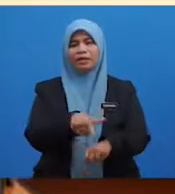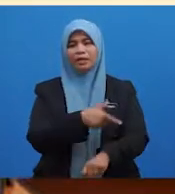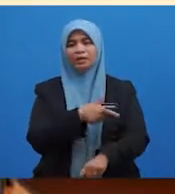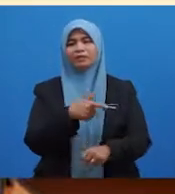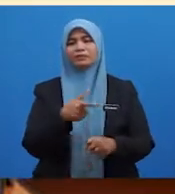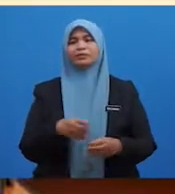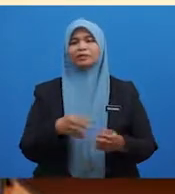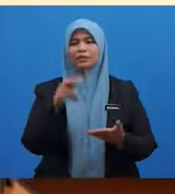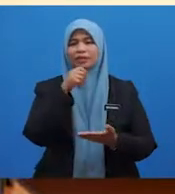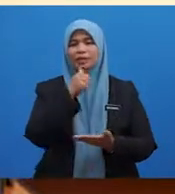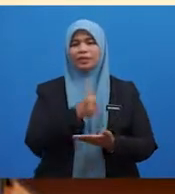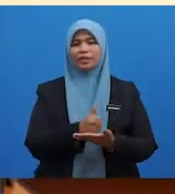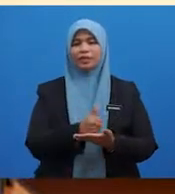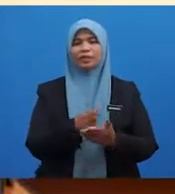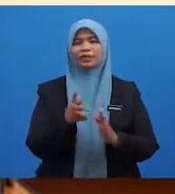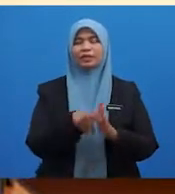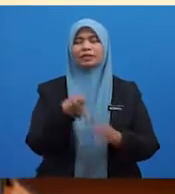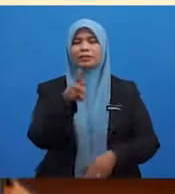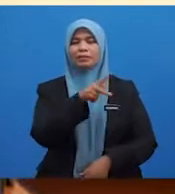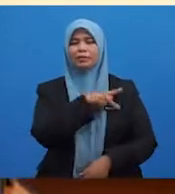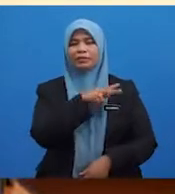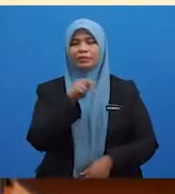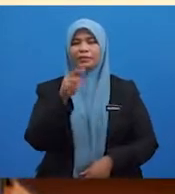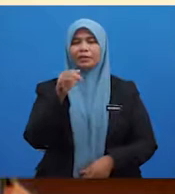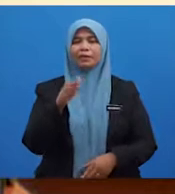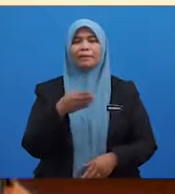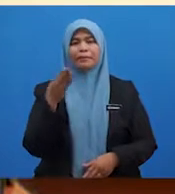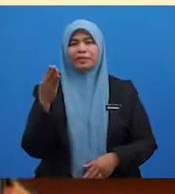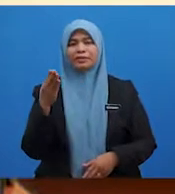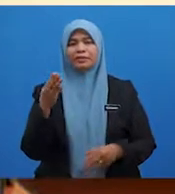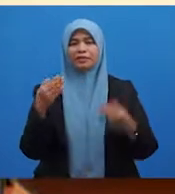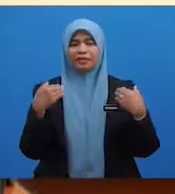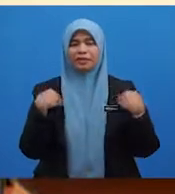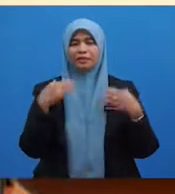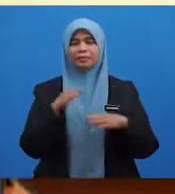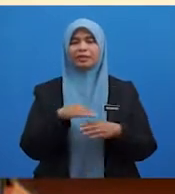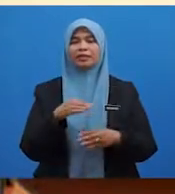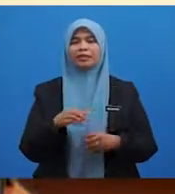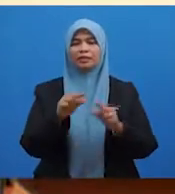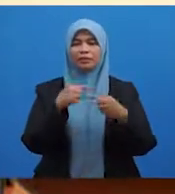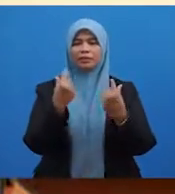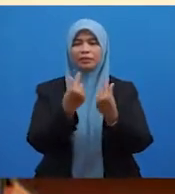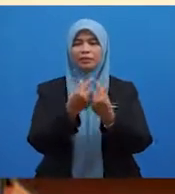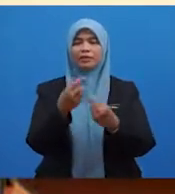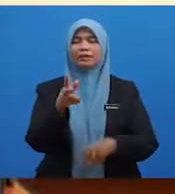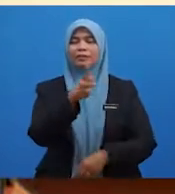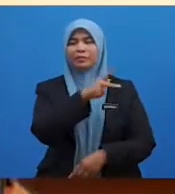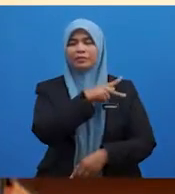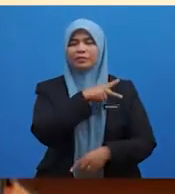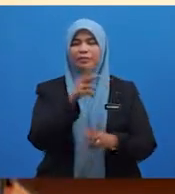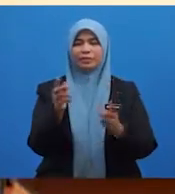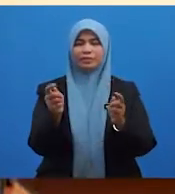nilai kepemimpinan yang lazimnya ada pada golongan pemimpin